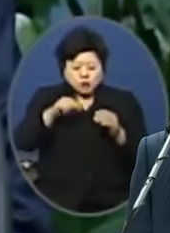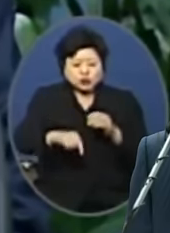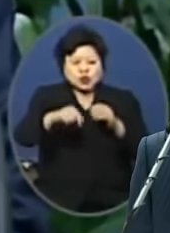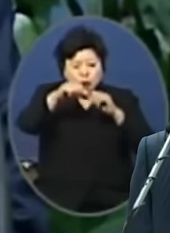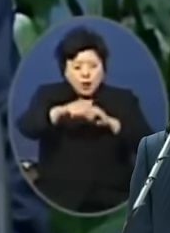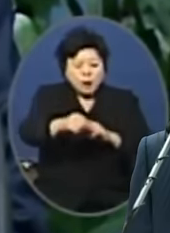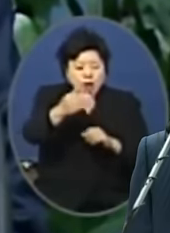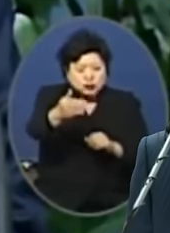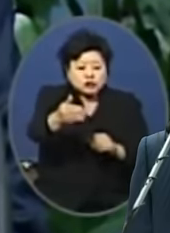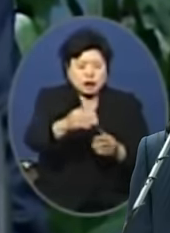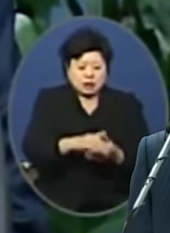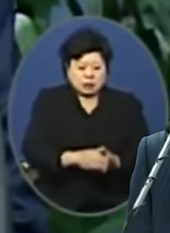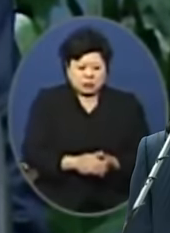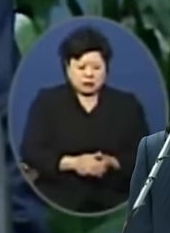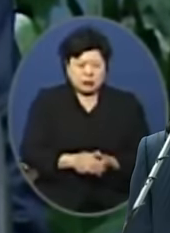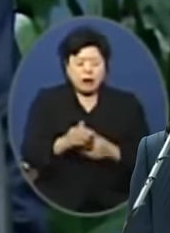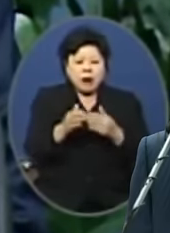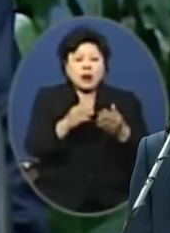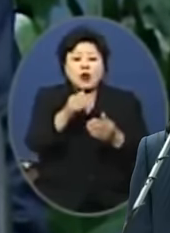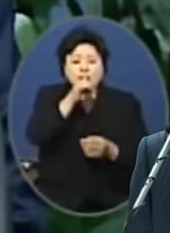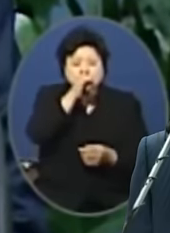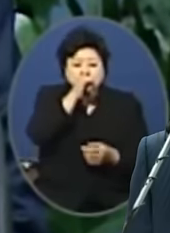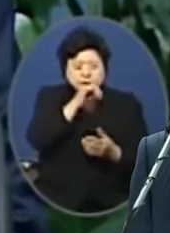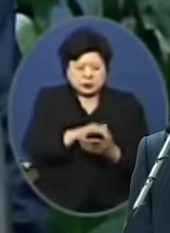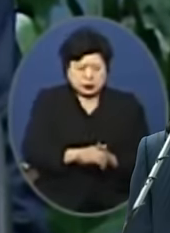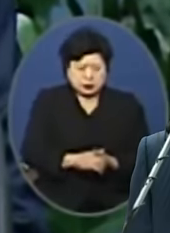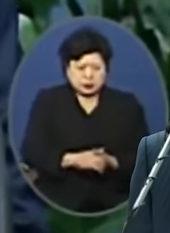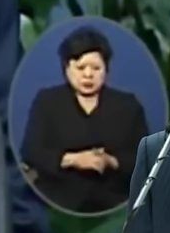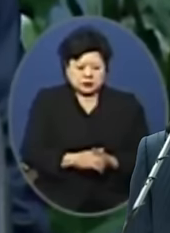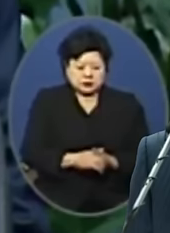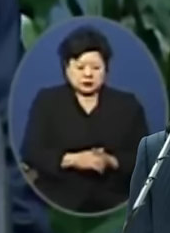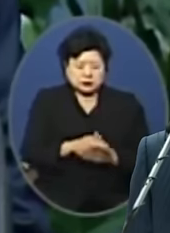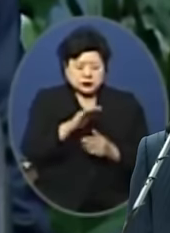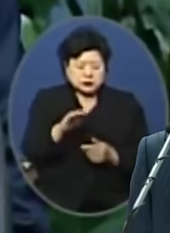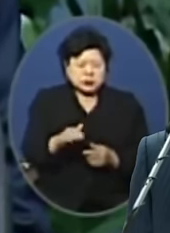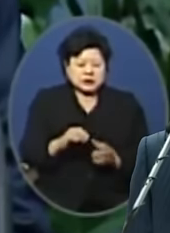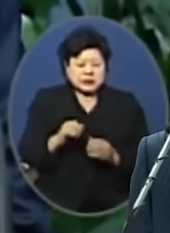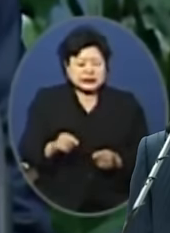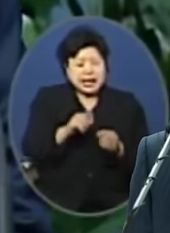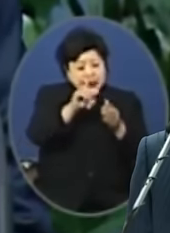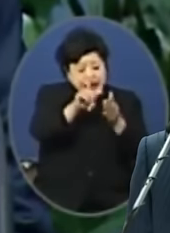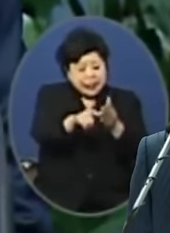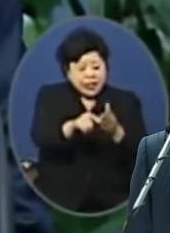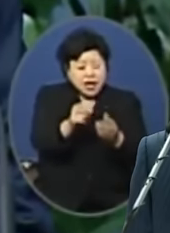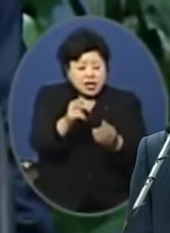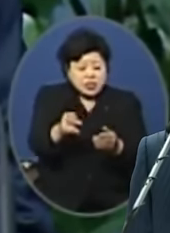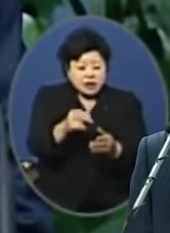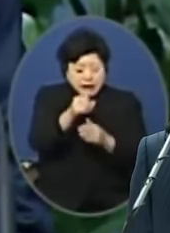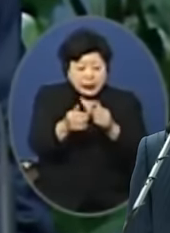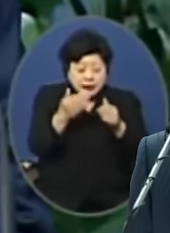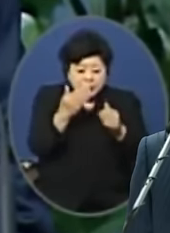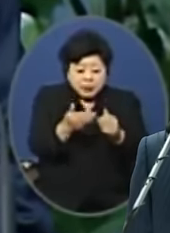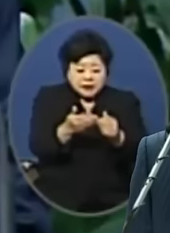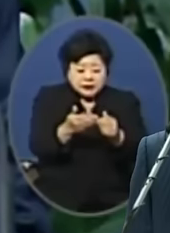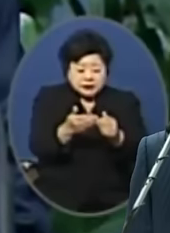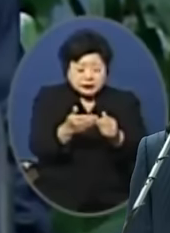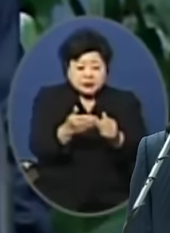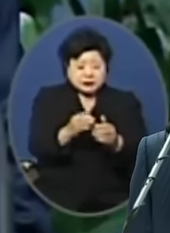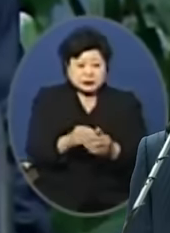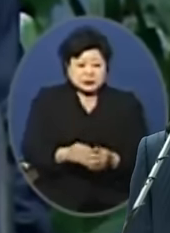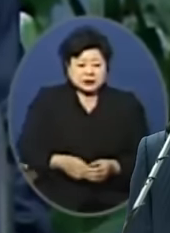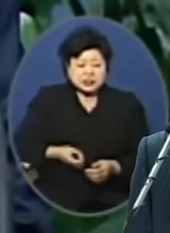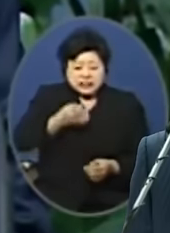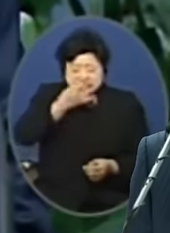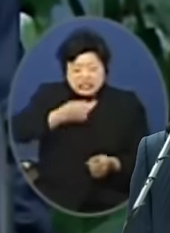일을 하는 것을 우리가 종종 체험할 수 있는 것입니다. 우리가 이때 이 세상에 살면서 혀를 하나님께서는 씨 뿌리는